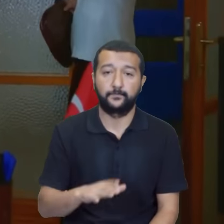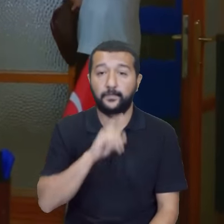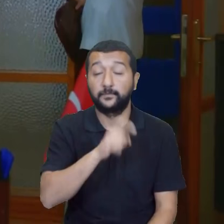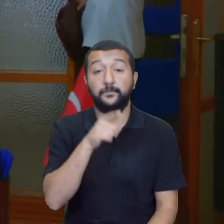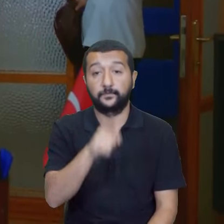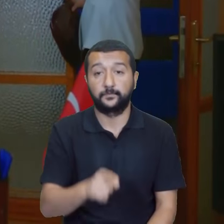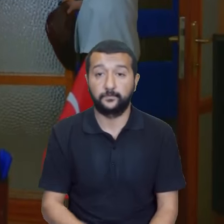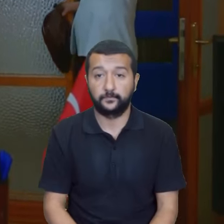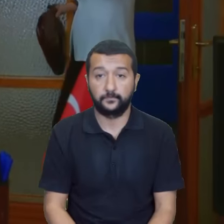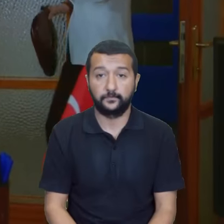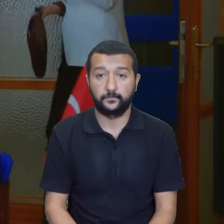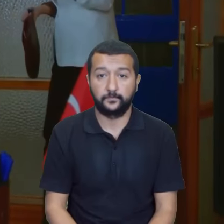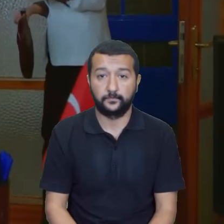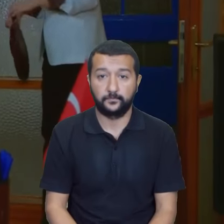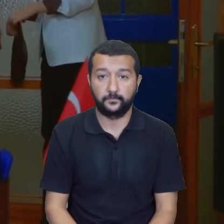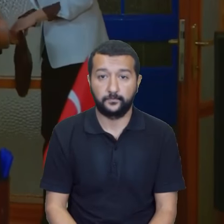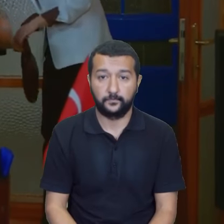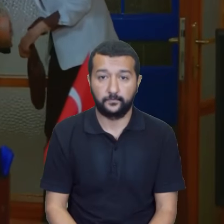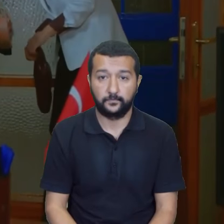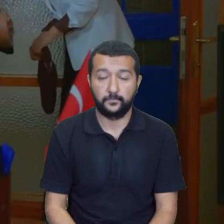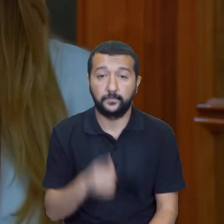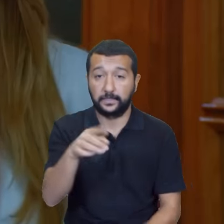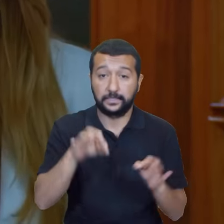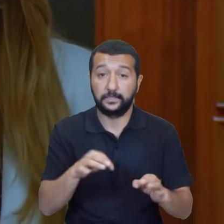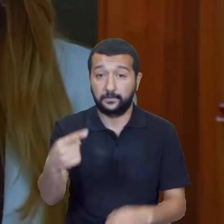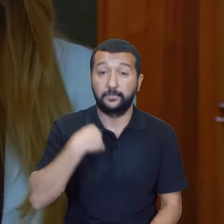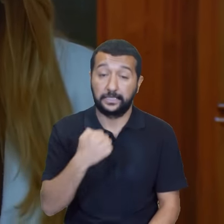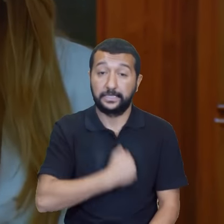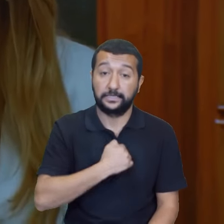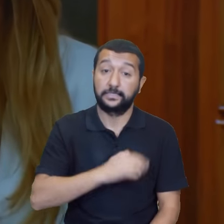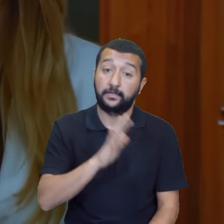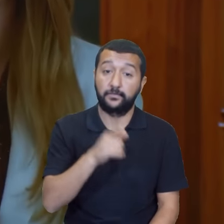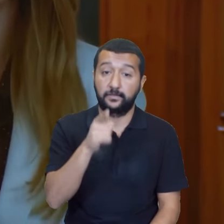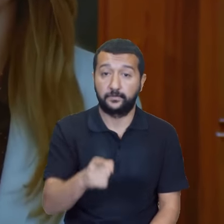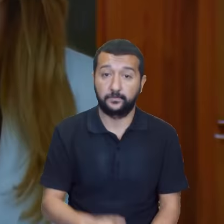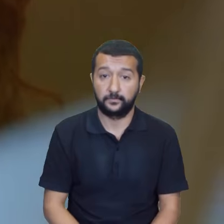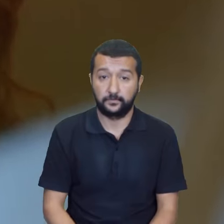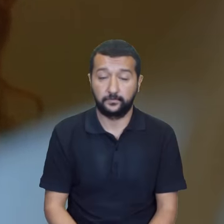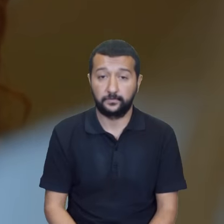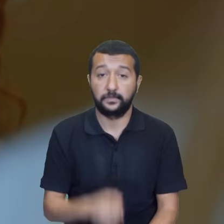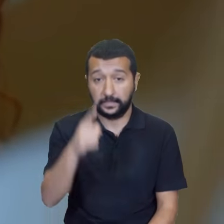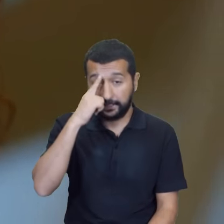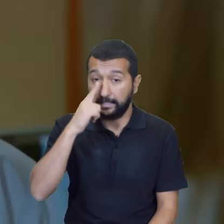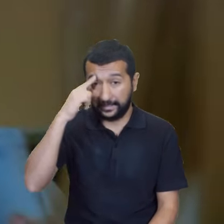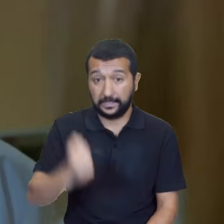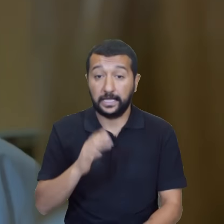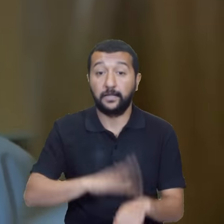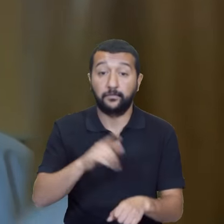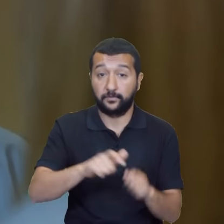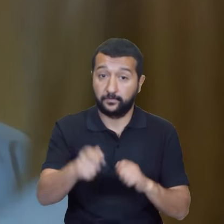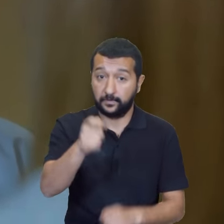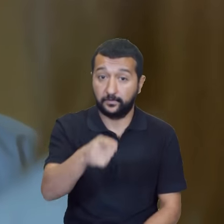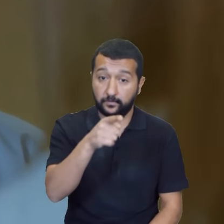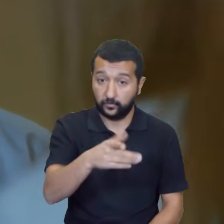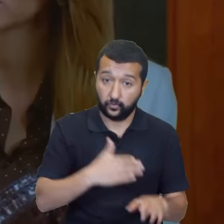Amca. Şener'i yanına çağırdı. Şimdi sen yine bana kızacaksın ama... inat etme. Al şu